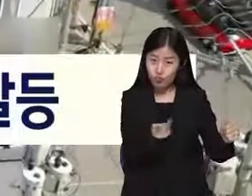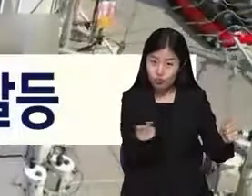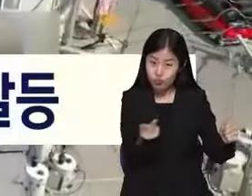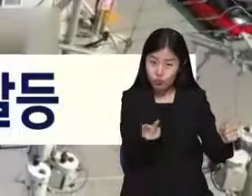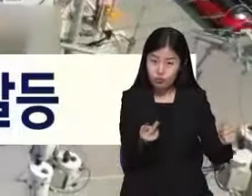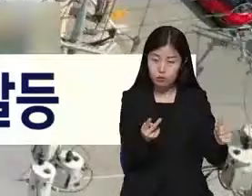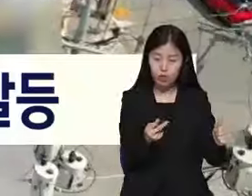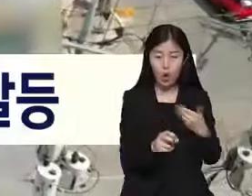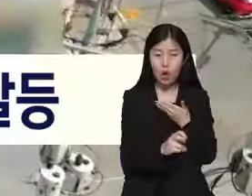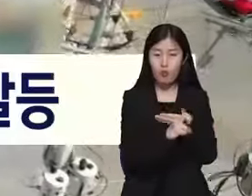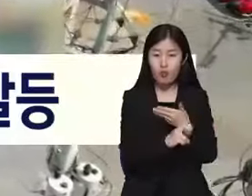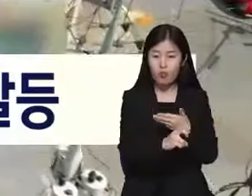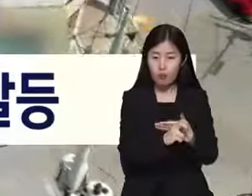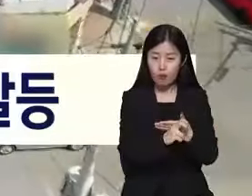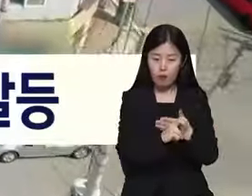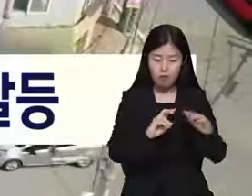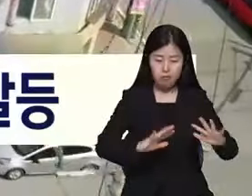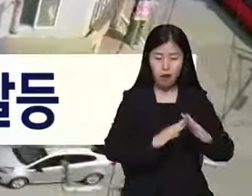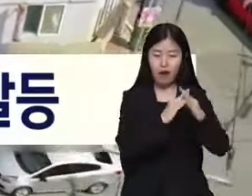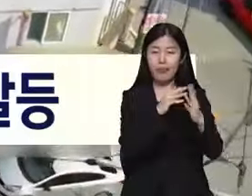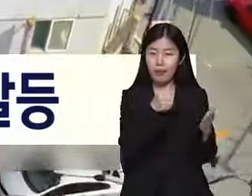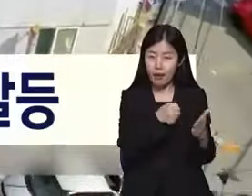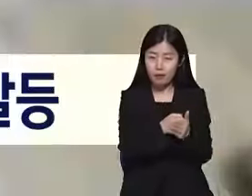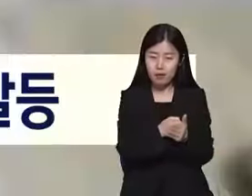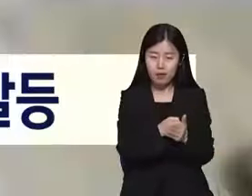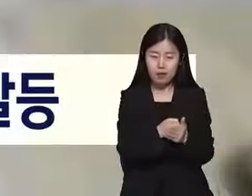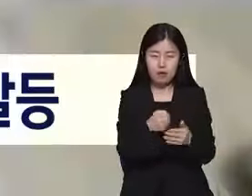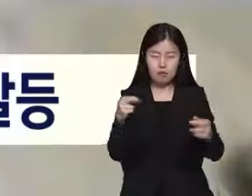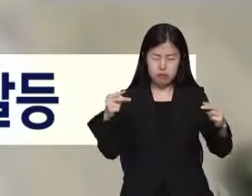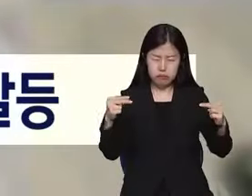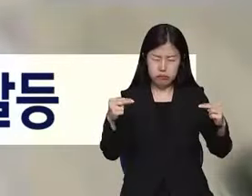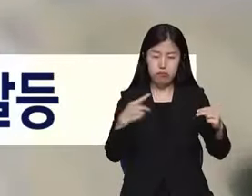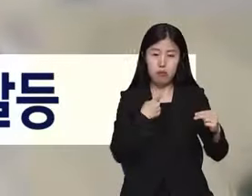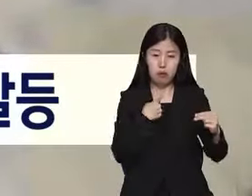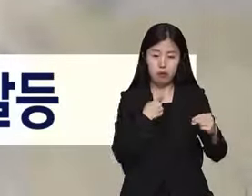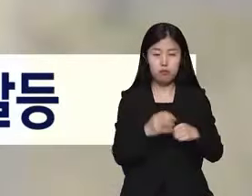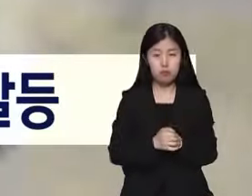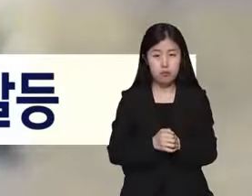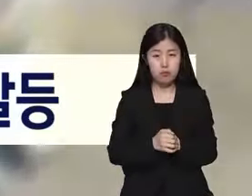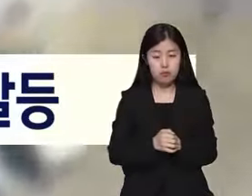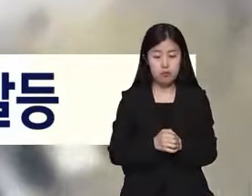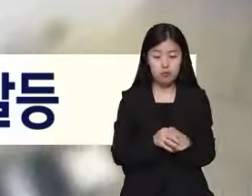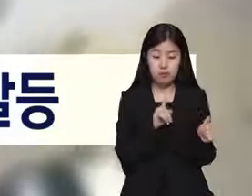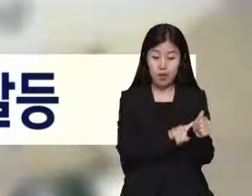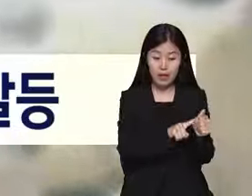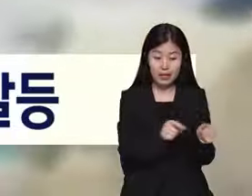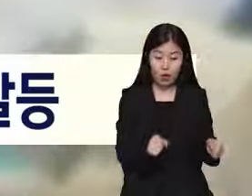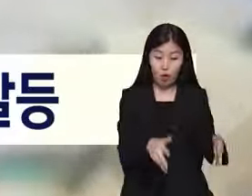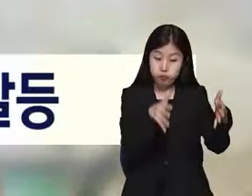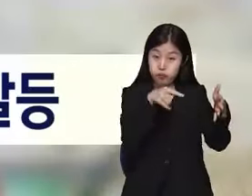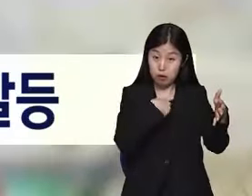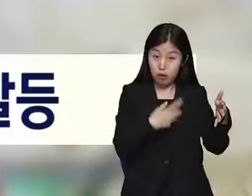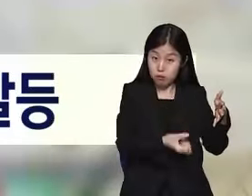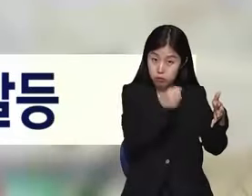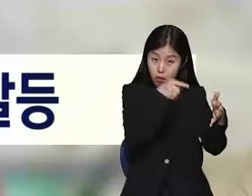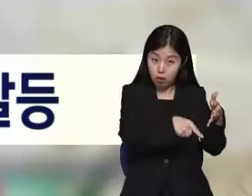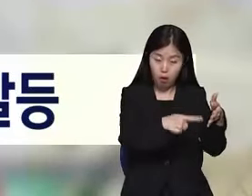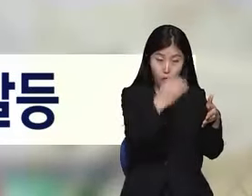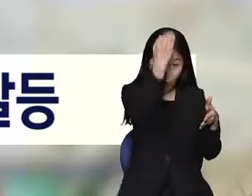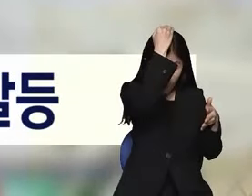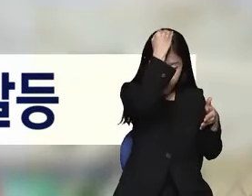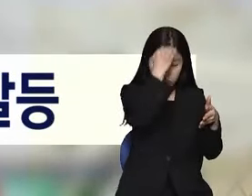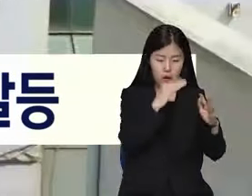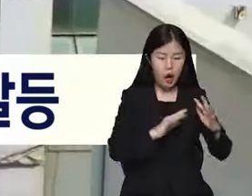증축 문제로 갈등을 빚었던 것으로 알려졌습니다. A씨는 자신의 건물 옥상에 증축을 하다 최근 군청의 제재를